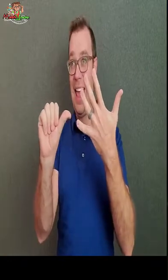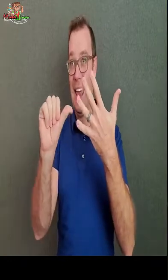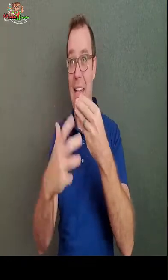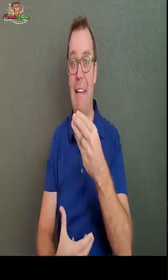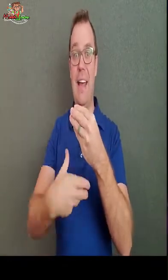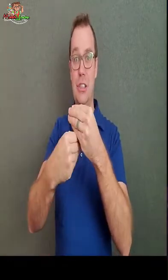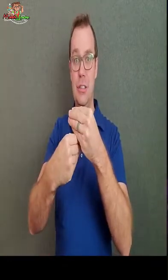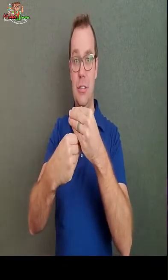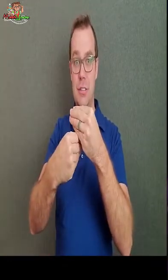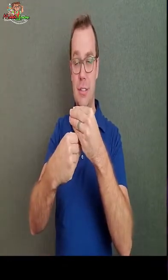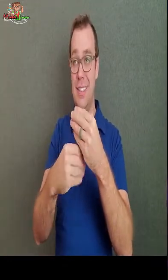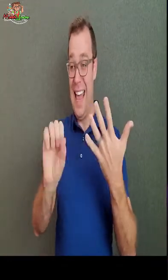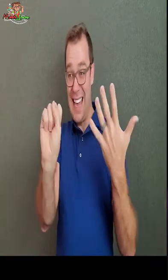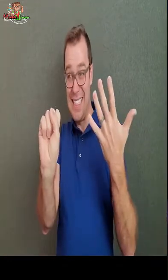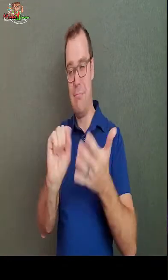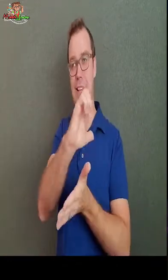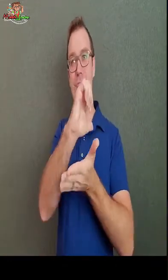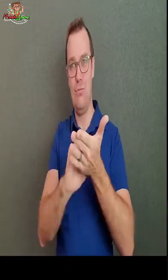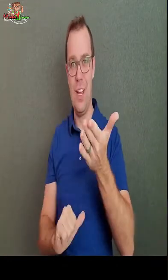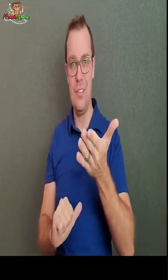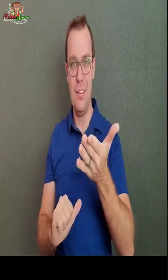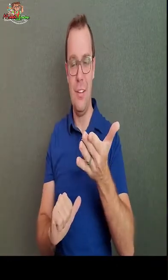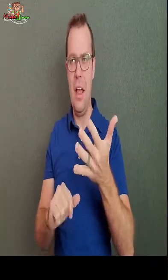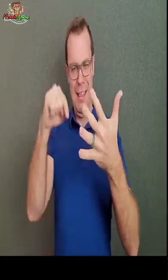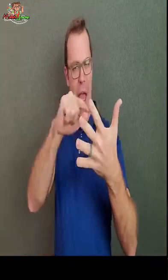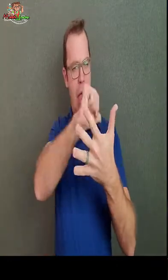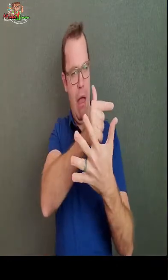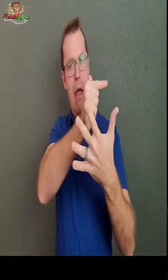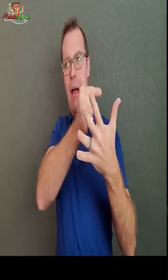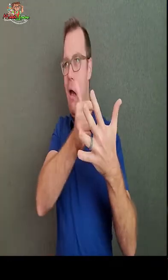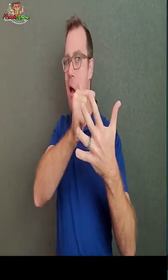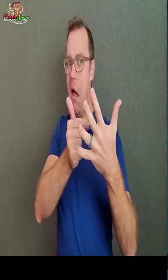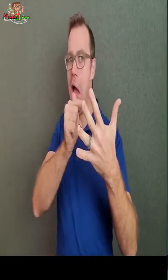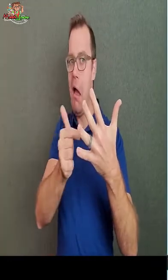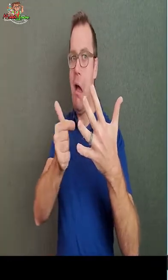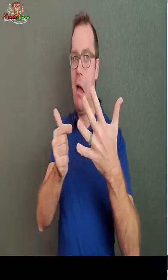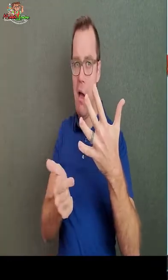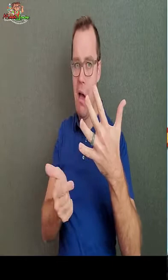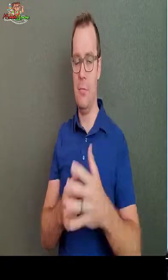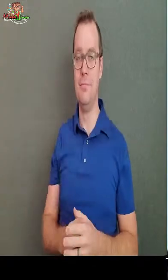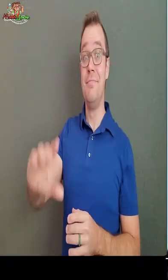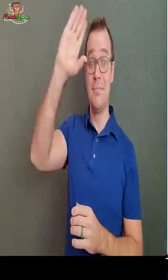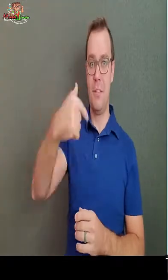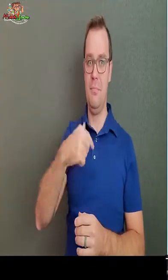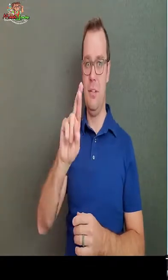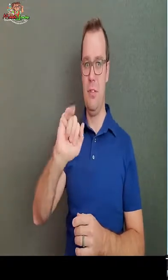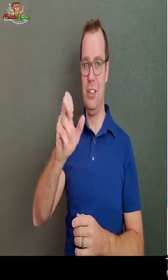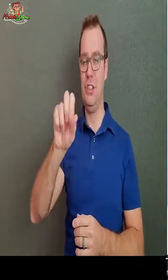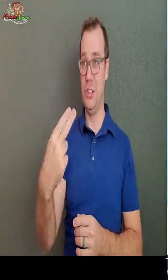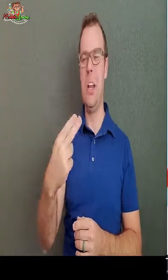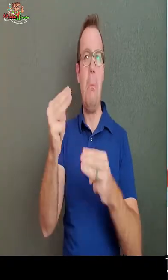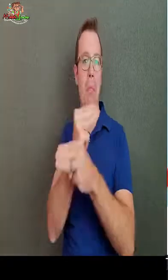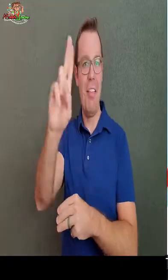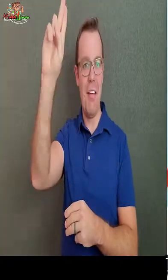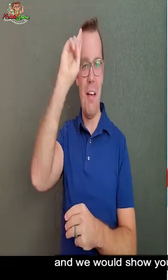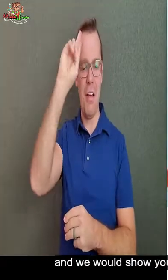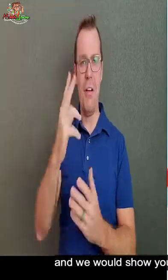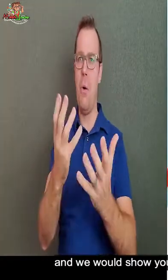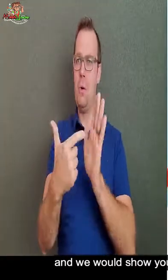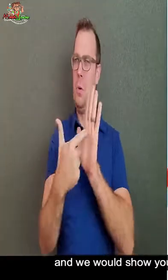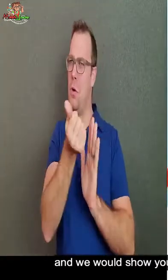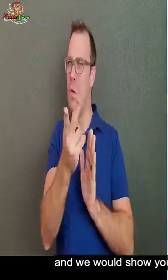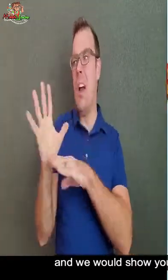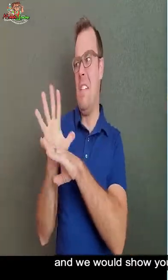for addition, S for subtraction. This is the order of operation. This is Rajesh Kalra, Math Uncle. और आपको